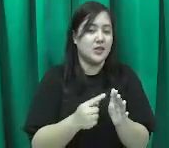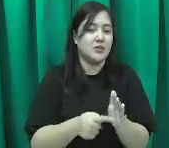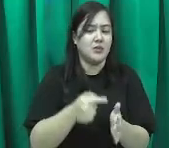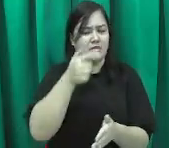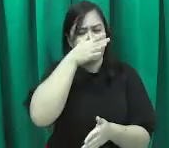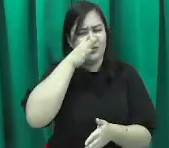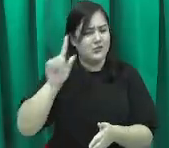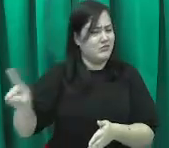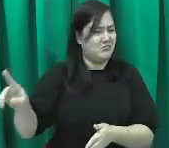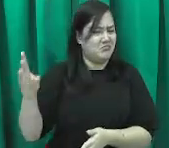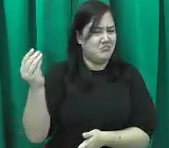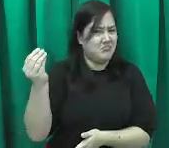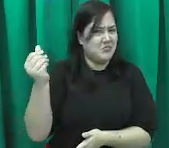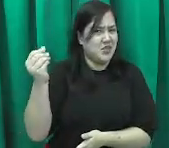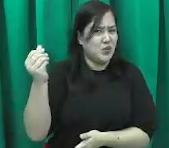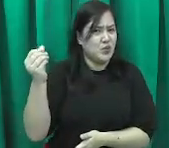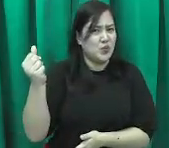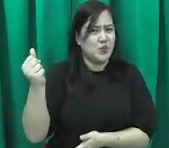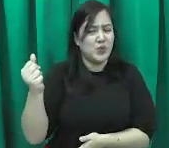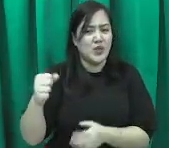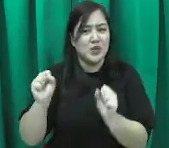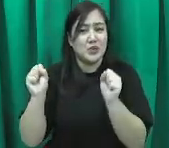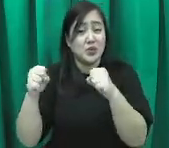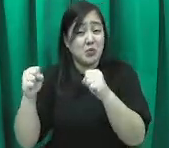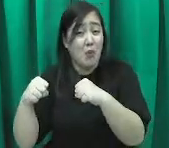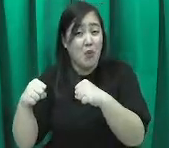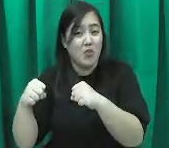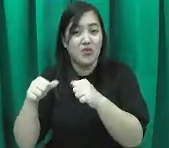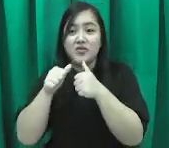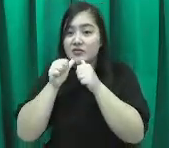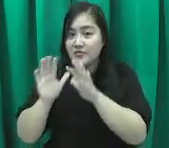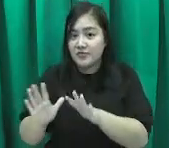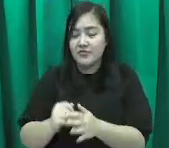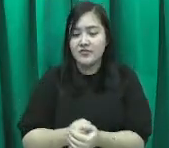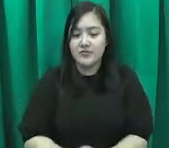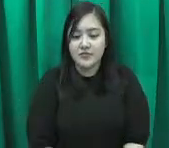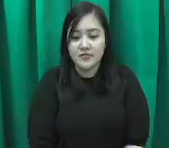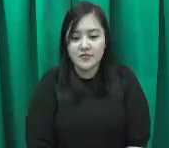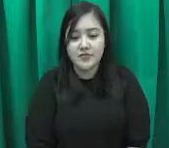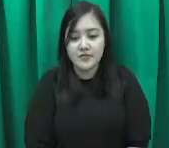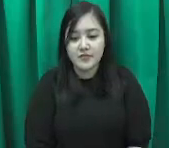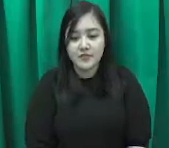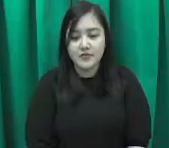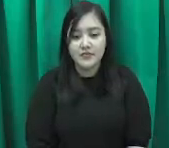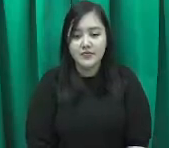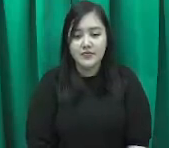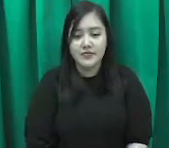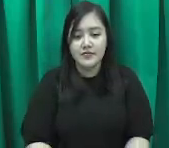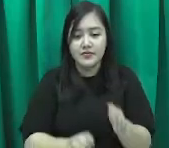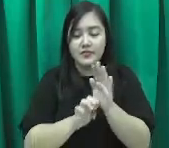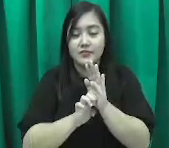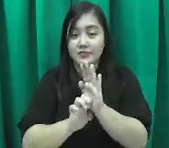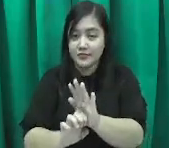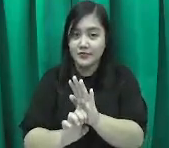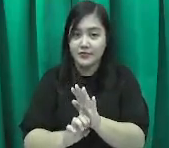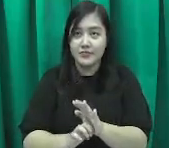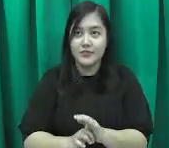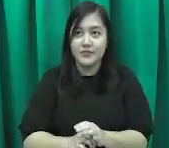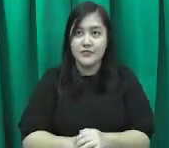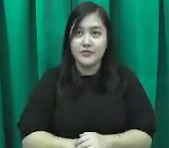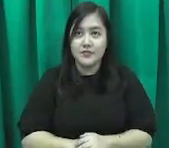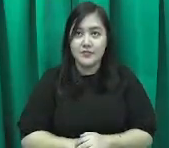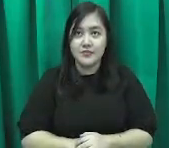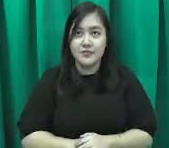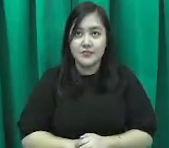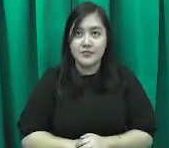Yeah. Because that itself is the blessing. Okay. Kung paano nangyari yun, di ba? Yes, o kunwari, nasa isang sitwasyon ka na, ano ba, mas